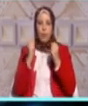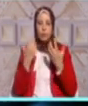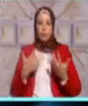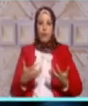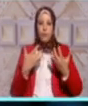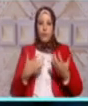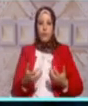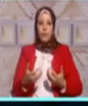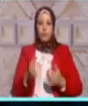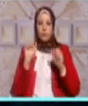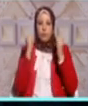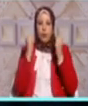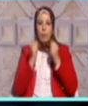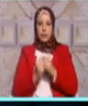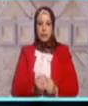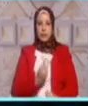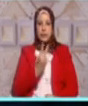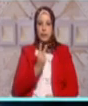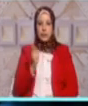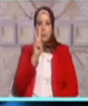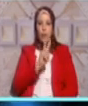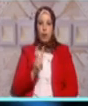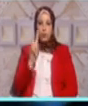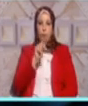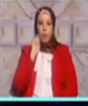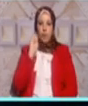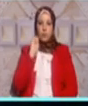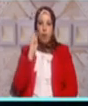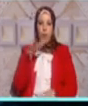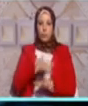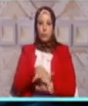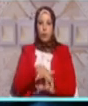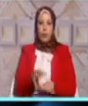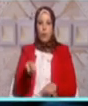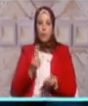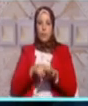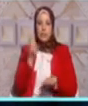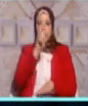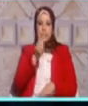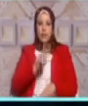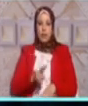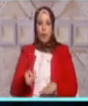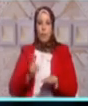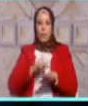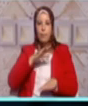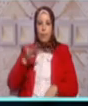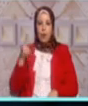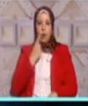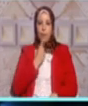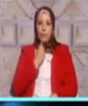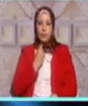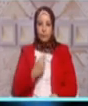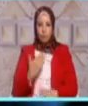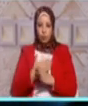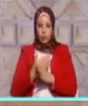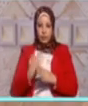بتشمل 24 محافظه بتستثنى محافظات مطروح وجنوب سيناء والبحر الاحمر نظرا لقله معدلات